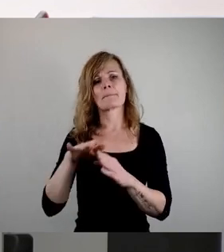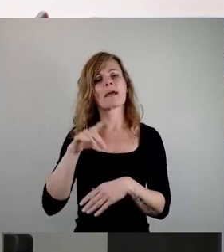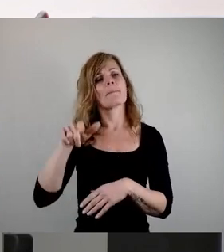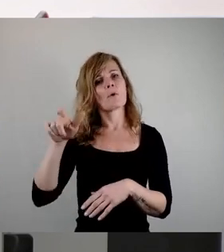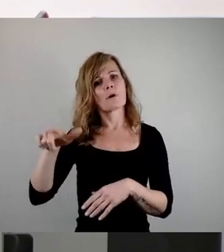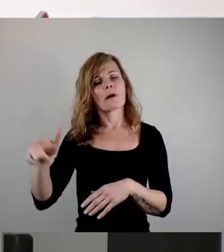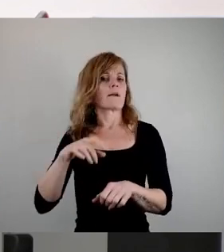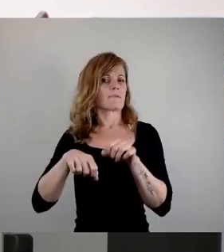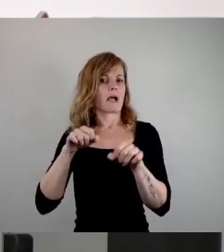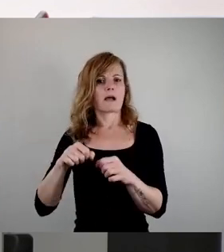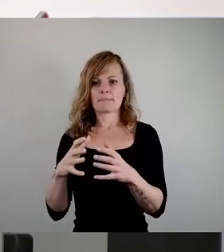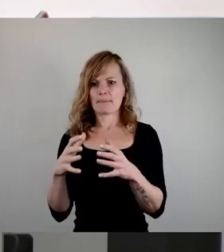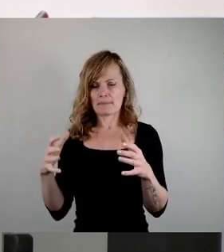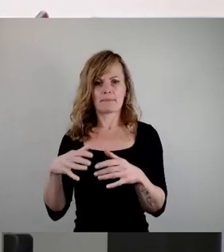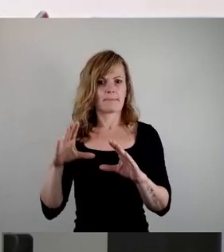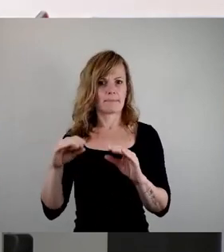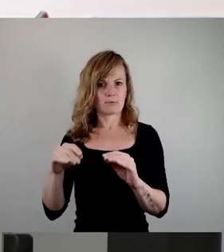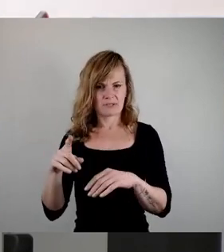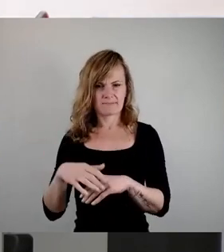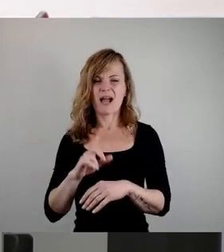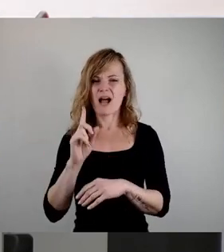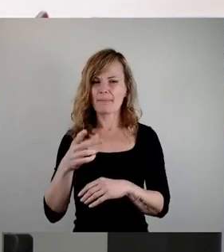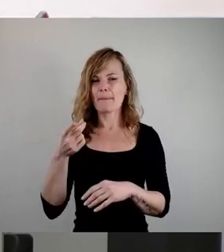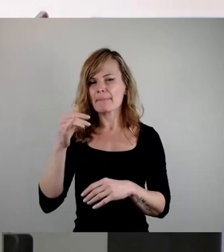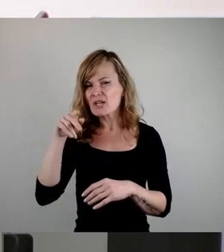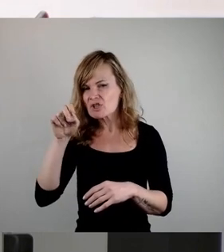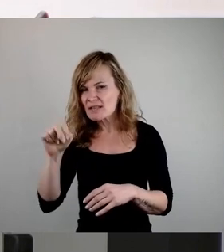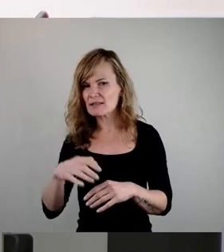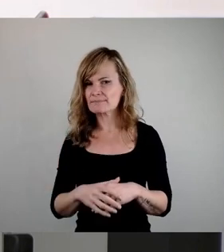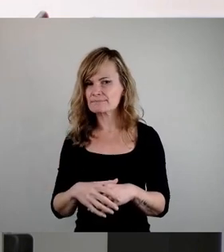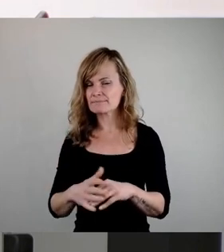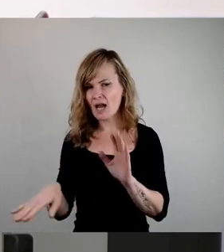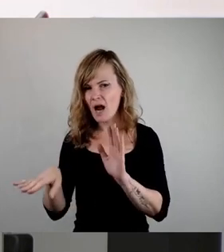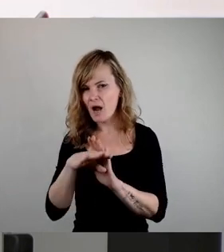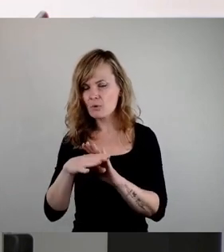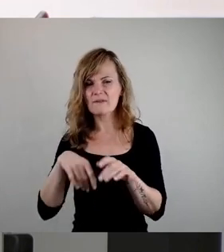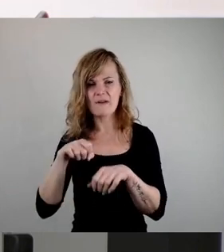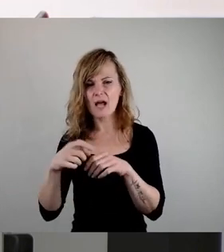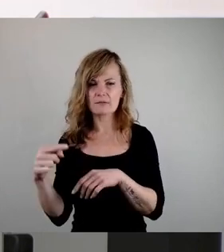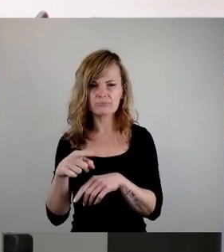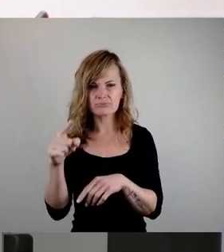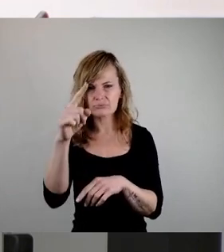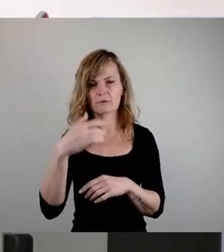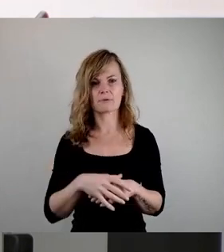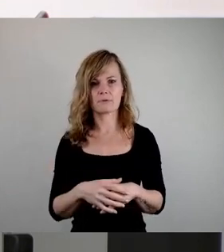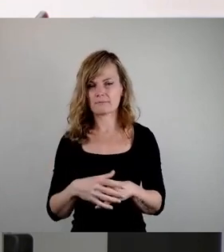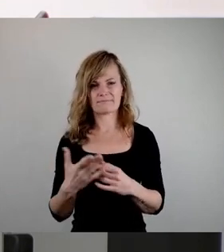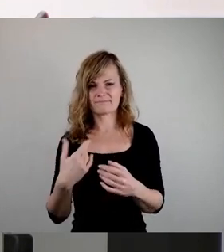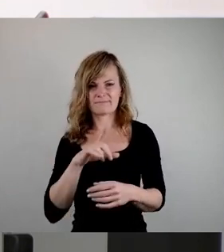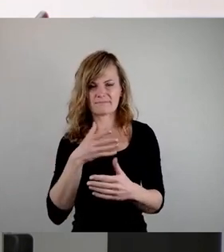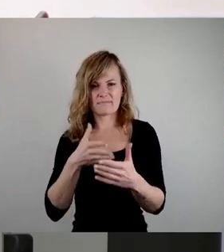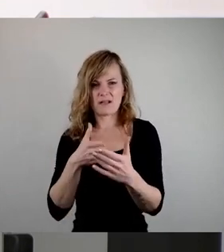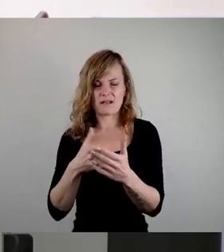sind die Fahrradwege aus Pieschen heraus nicht für die schnell wachsenden und größeren Verkehrsströme gedacht und geplant.